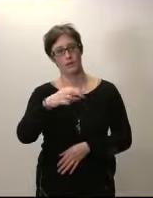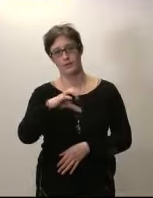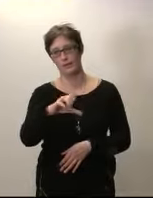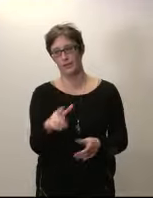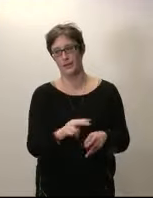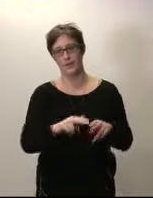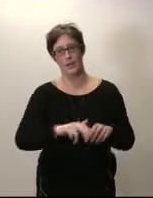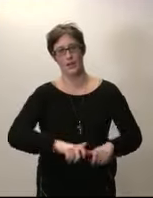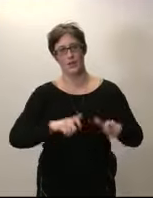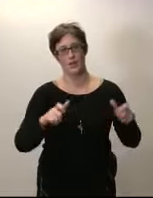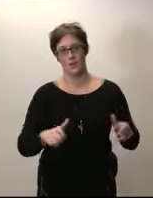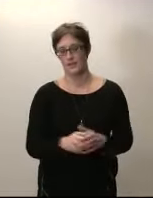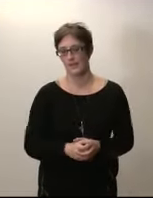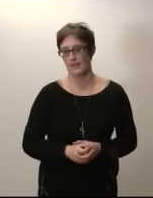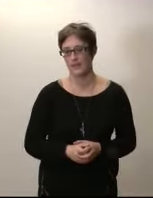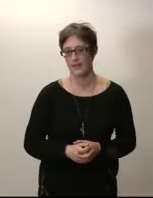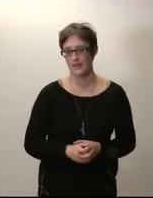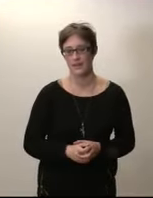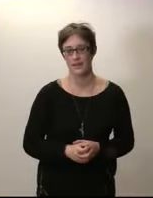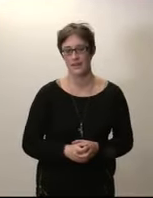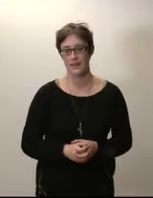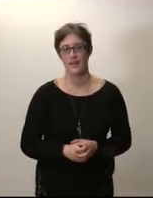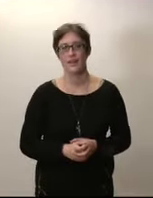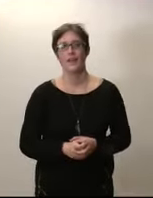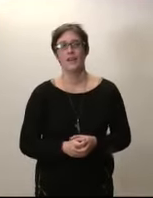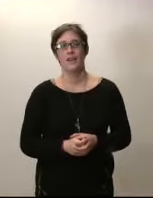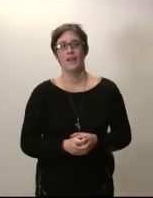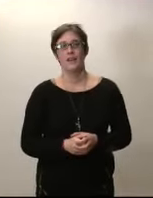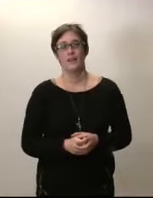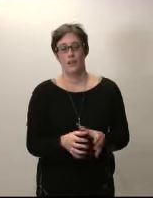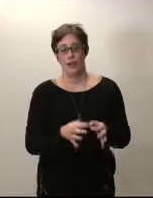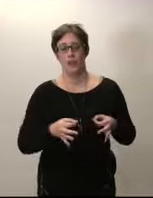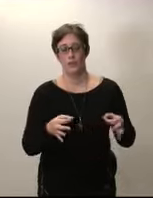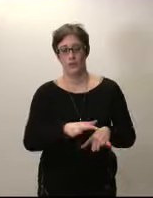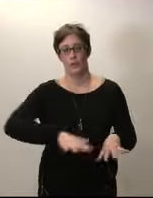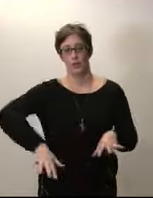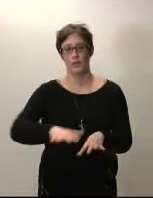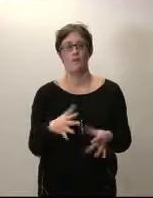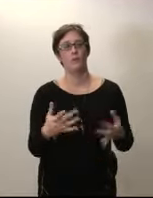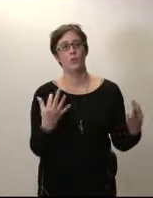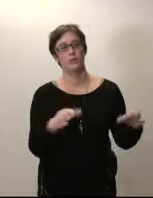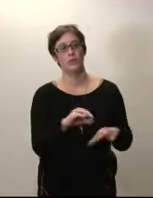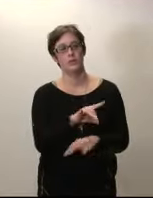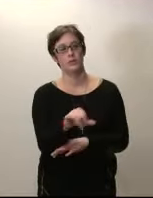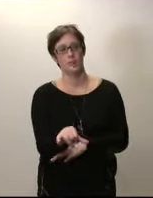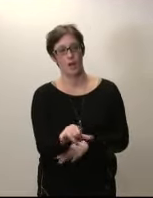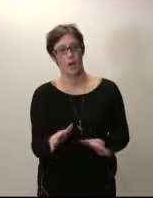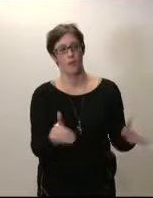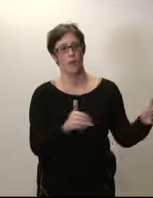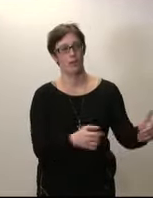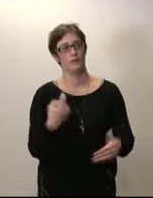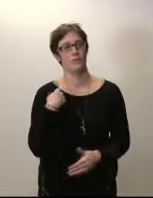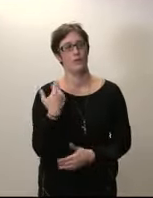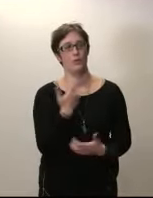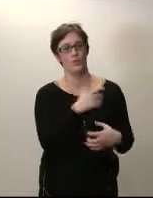2015, l'Assemblée communale a autorisé le déclassement du domaine public communal d'une surface de terrain d'environ 10 ans à prendre de la parcelle cadastrée 522,